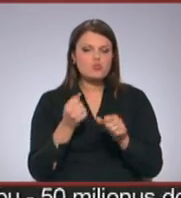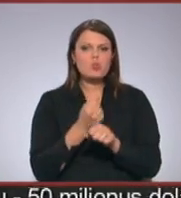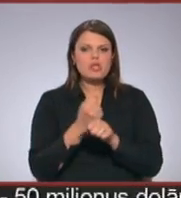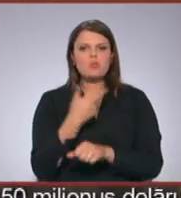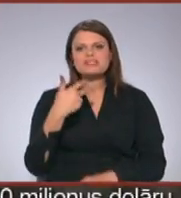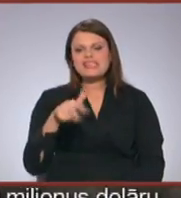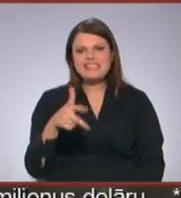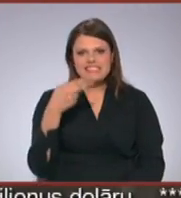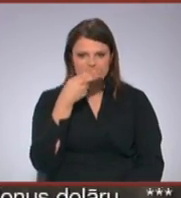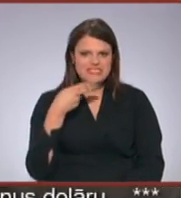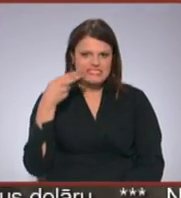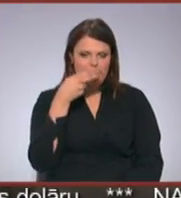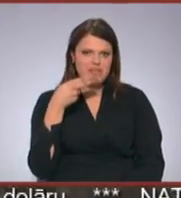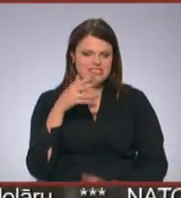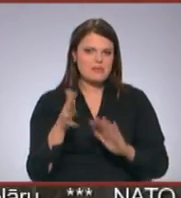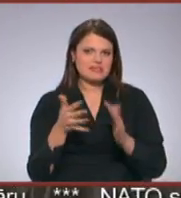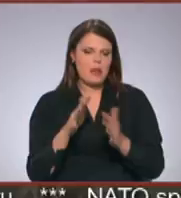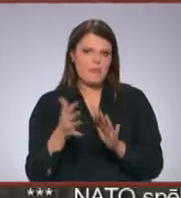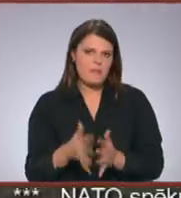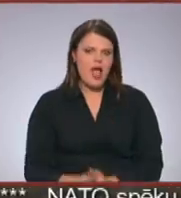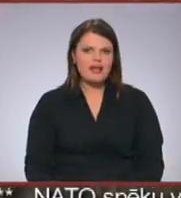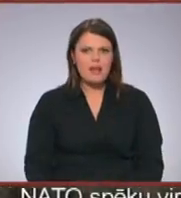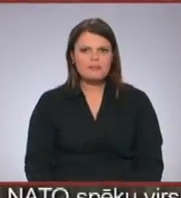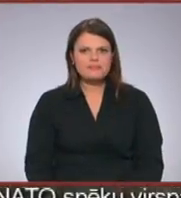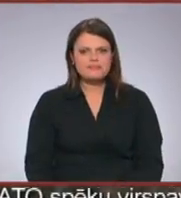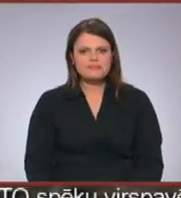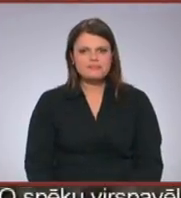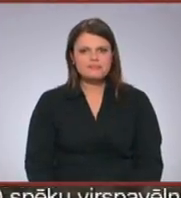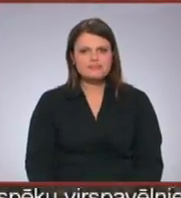apmēram 30 saimniecībās. Dzintra Stradiņa, Kārlis Kumsārs, Vidzemes televīzija.